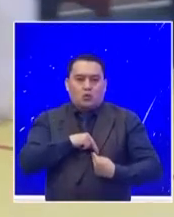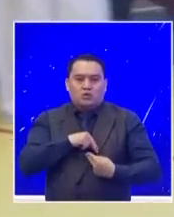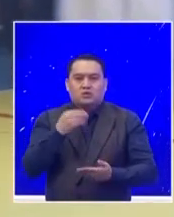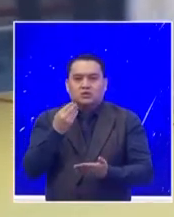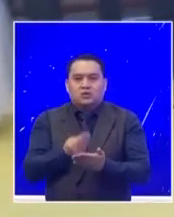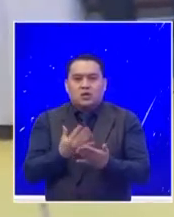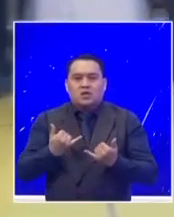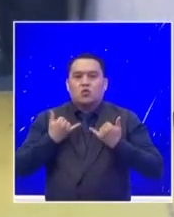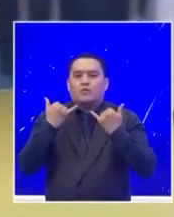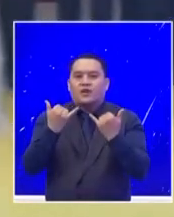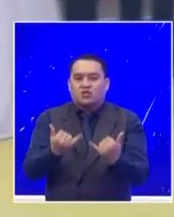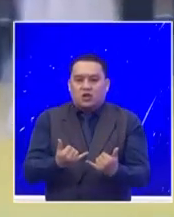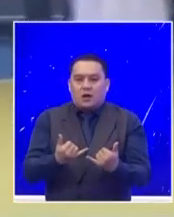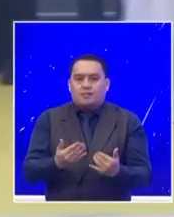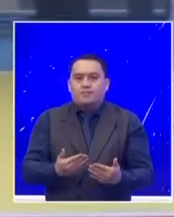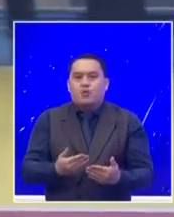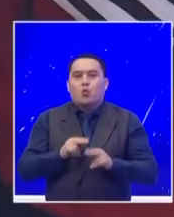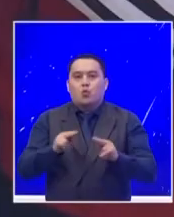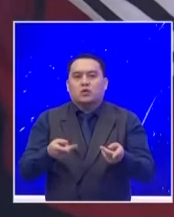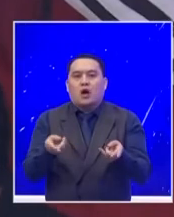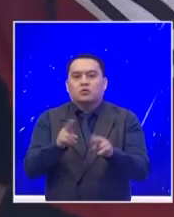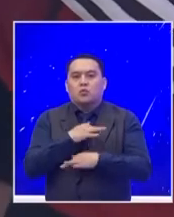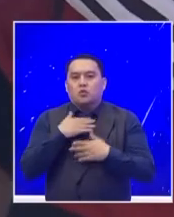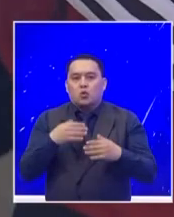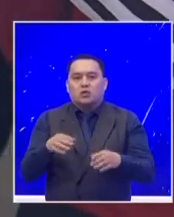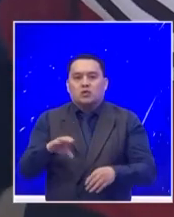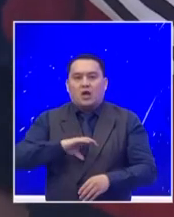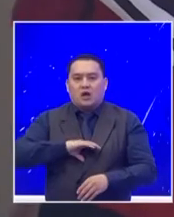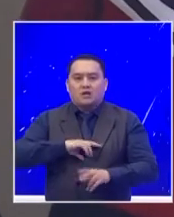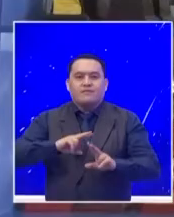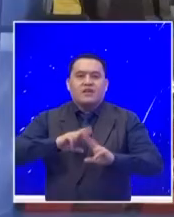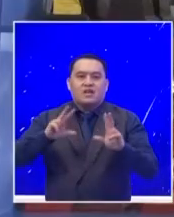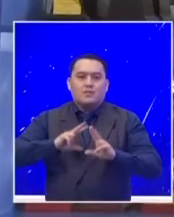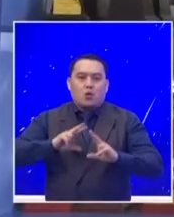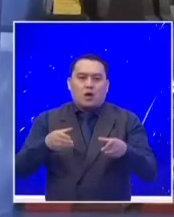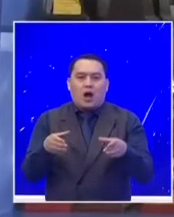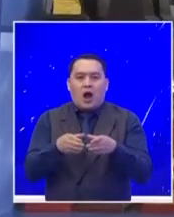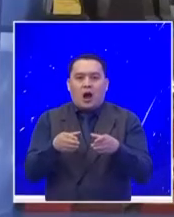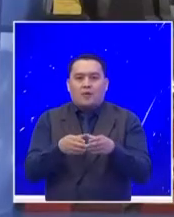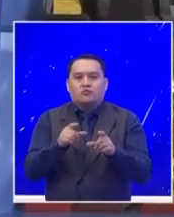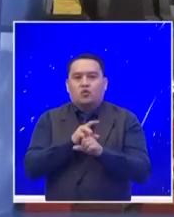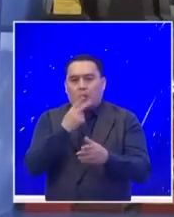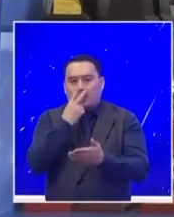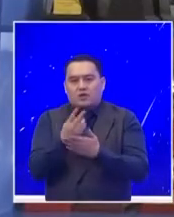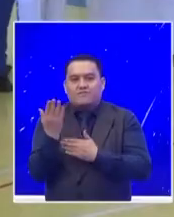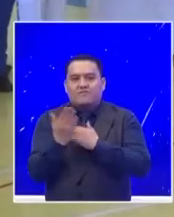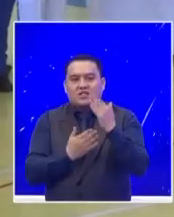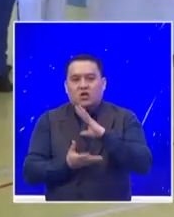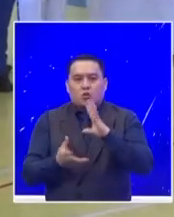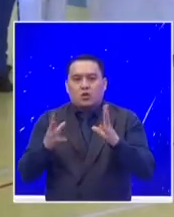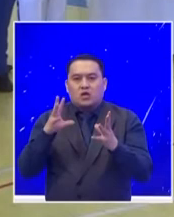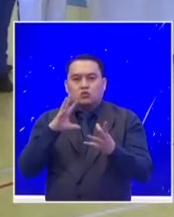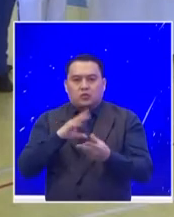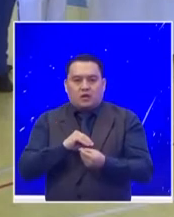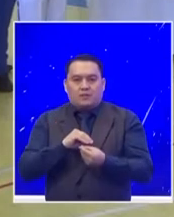Дюзгенбаева ценят и уважают. После себя педагог оставил многочисленные награды по волейболу. Его команда школьников показывает высокие